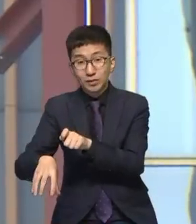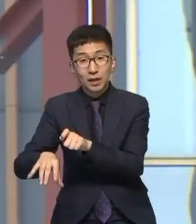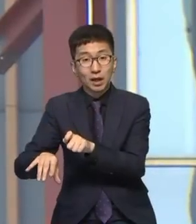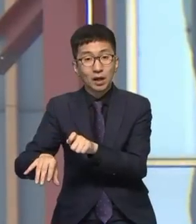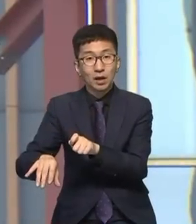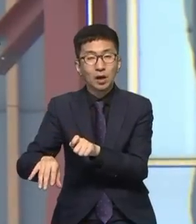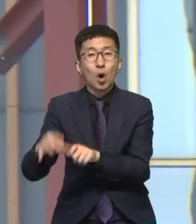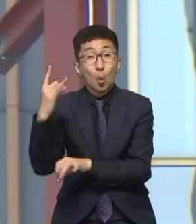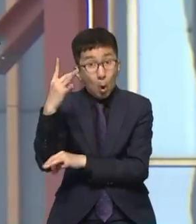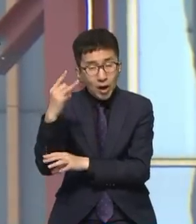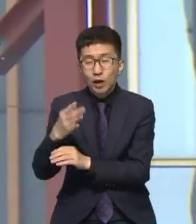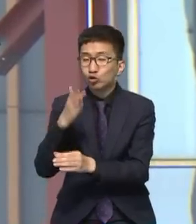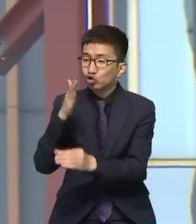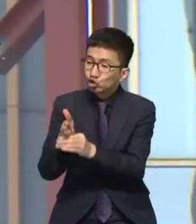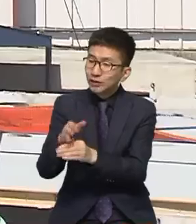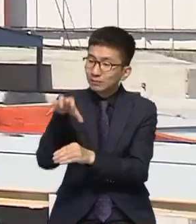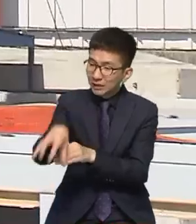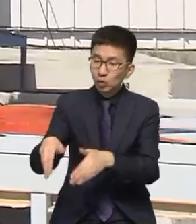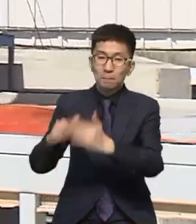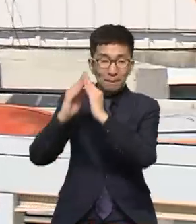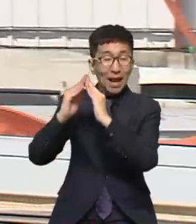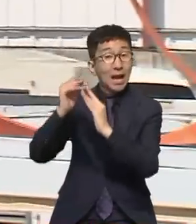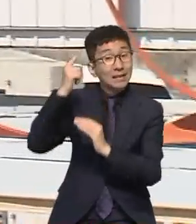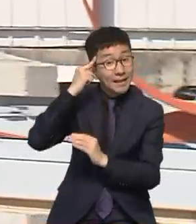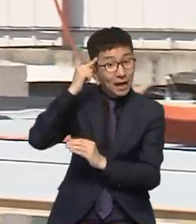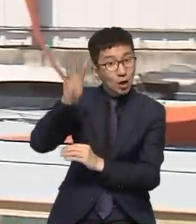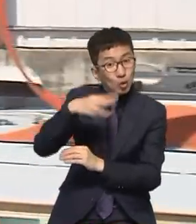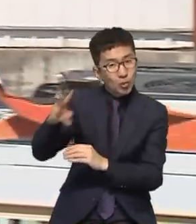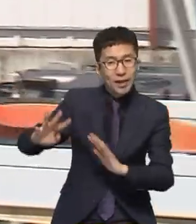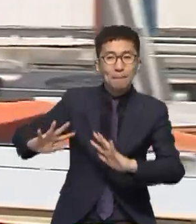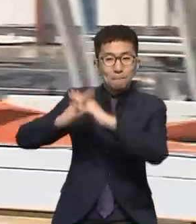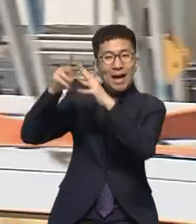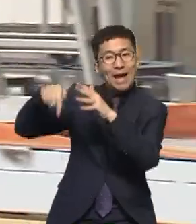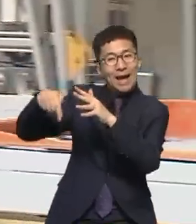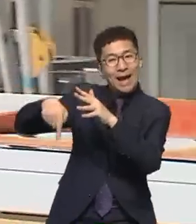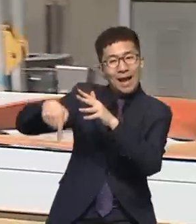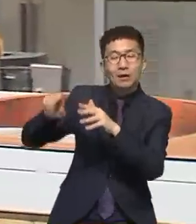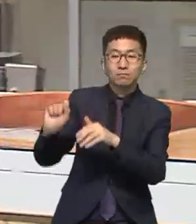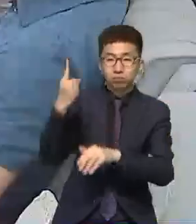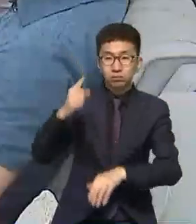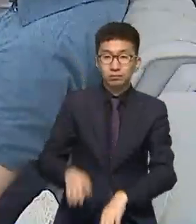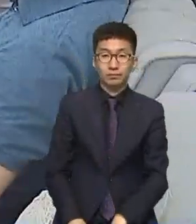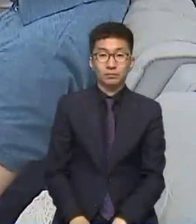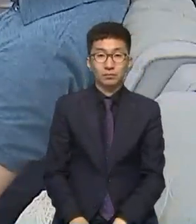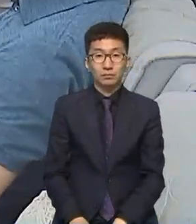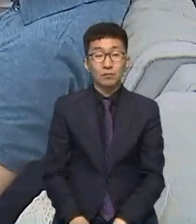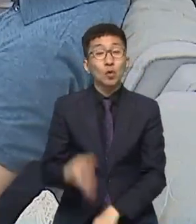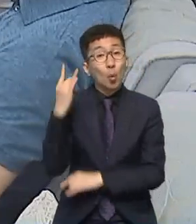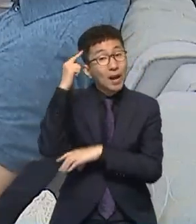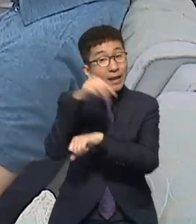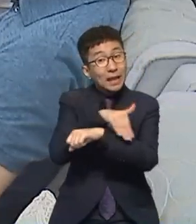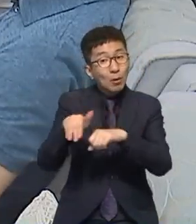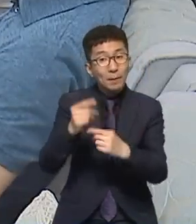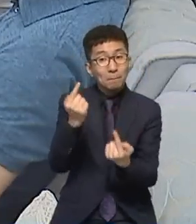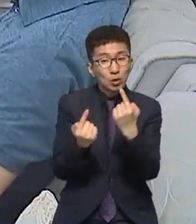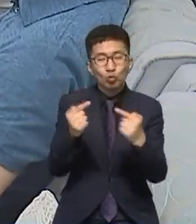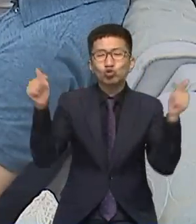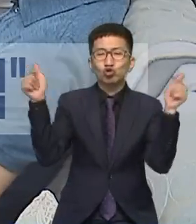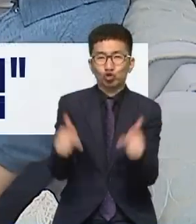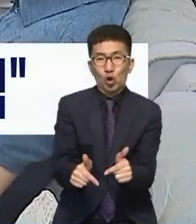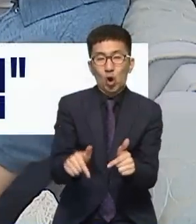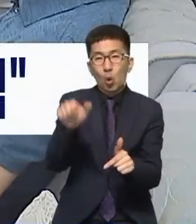부산의 랜드마크로 지을 예정이던 롯데타워가 원인입니다. 최초 계획보다 절반으로 준